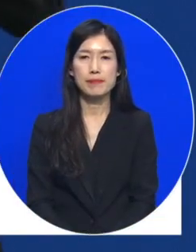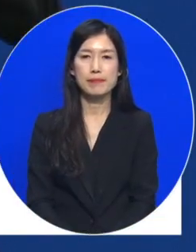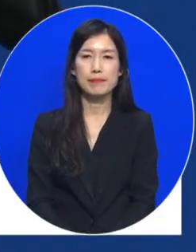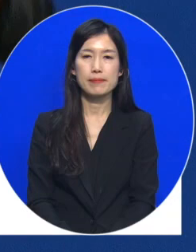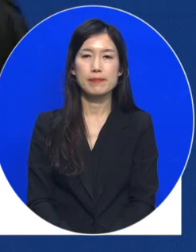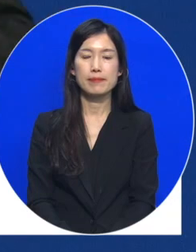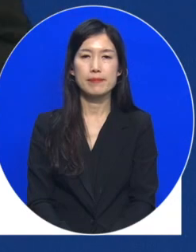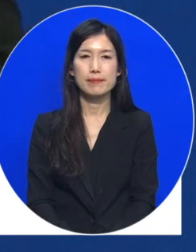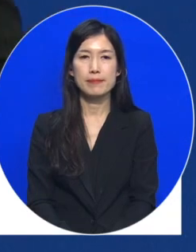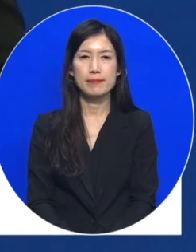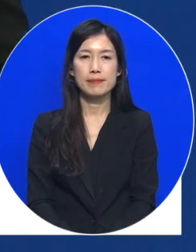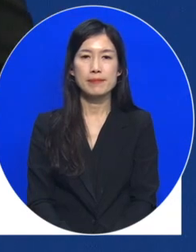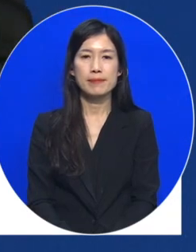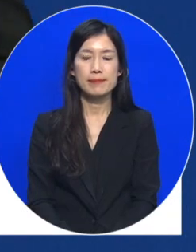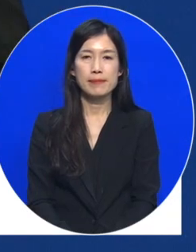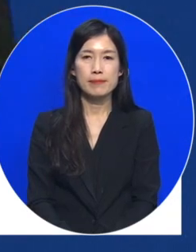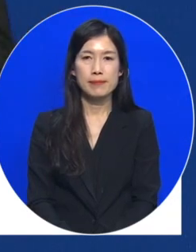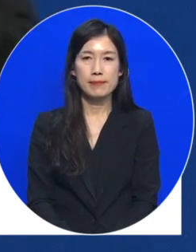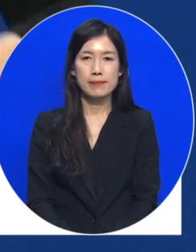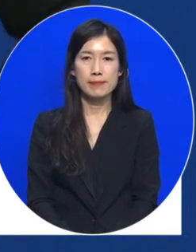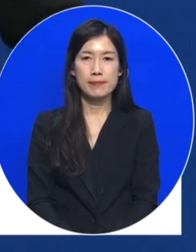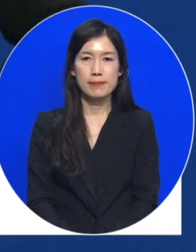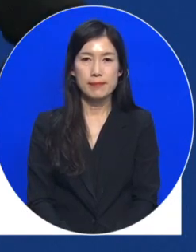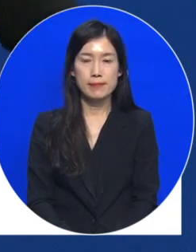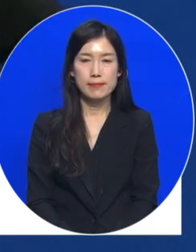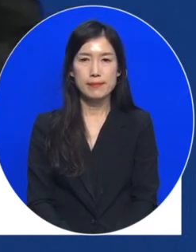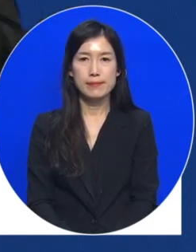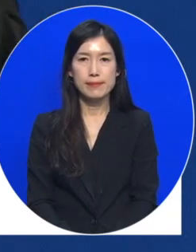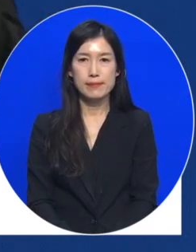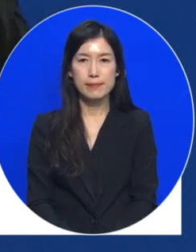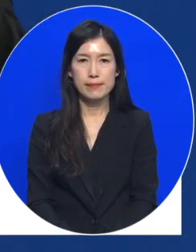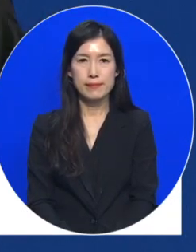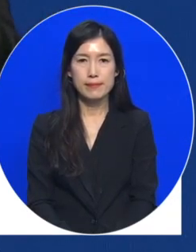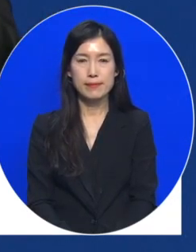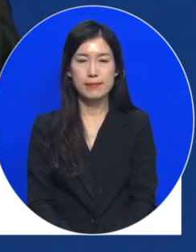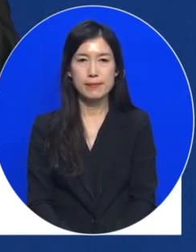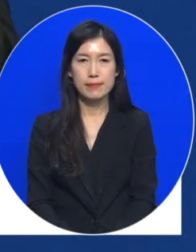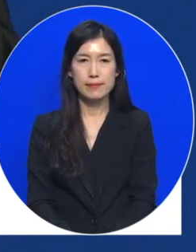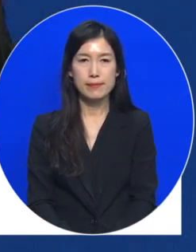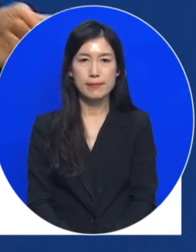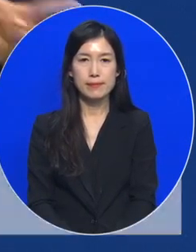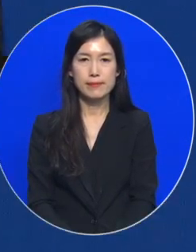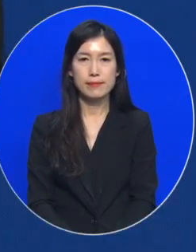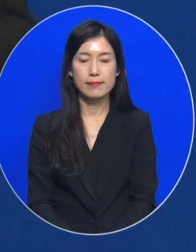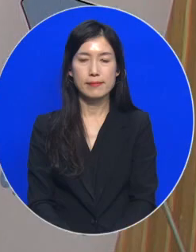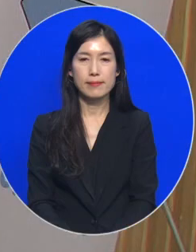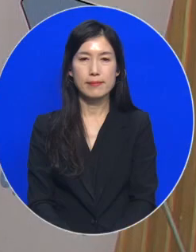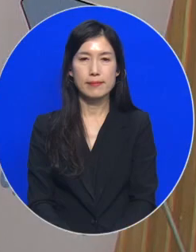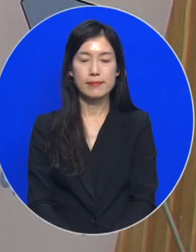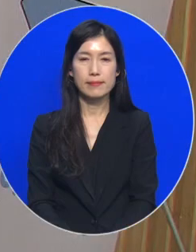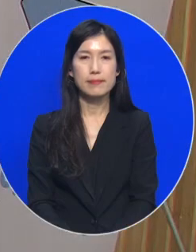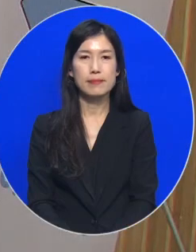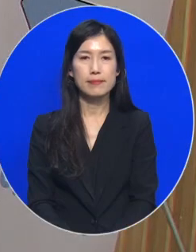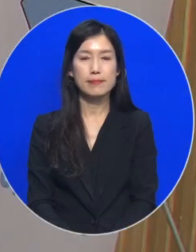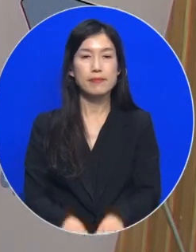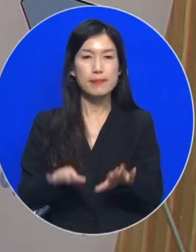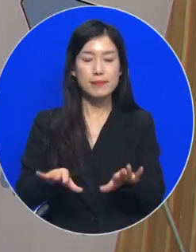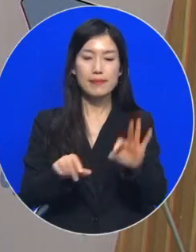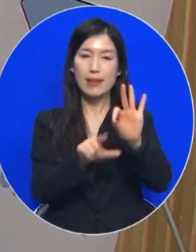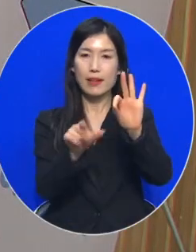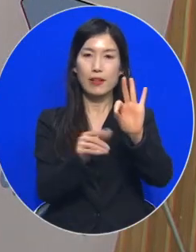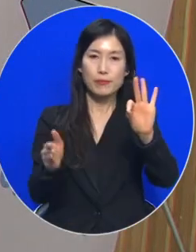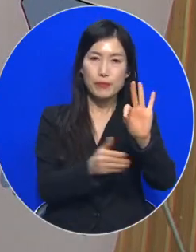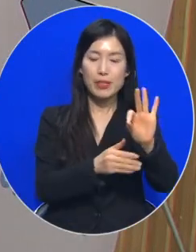신고하고 복지 서부서가 필요한 경우에는 지원 서비스를 연계하겠습니다 올해